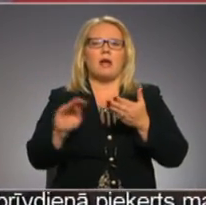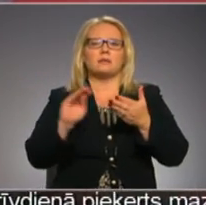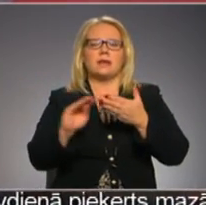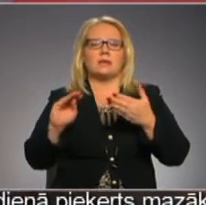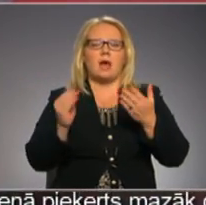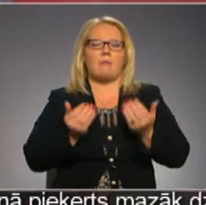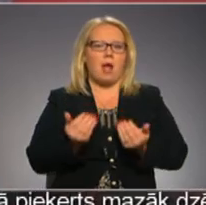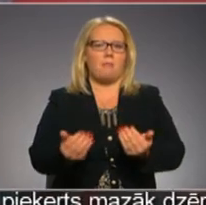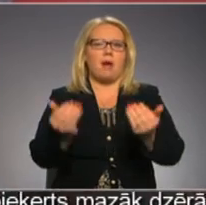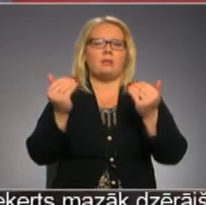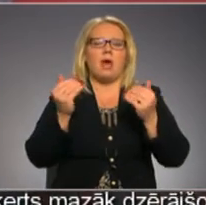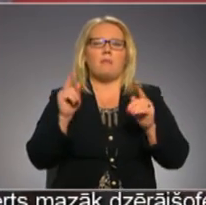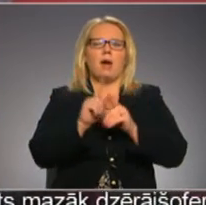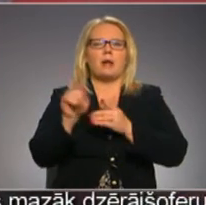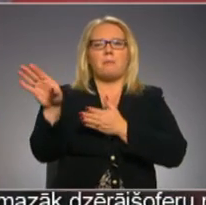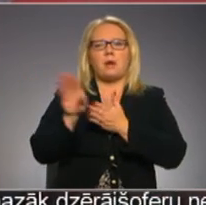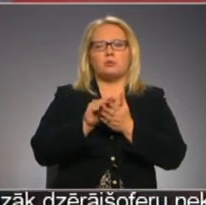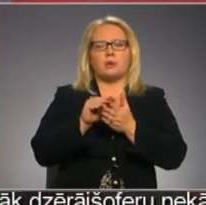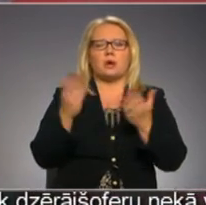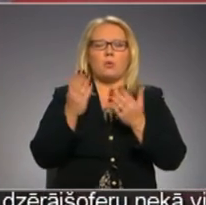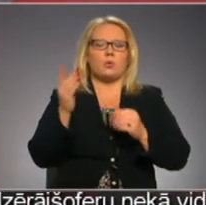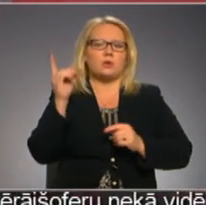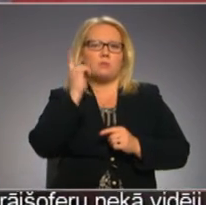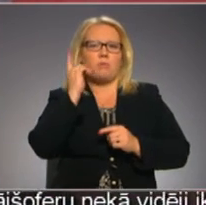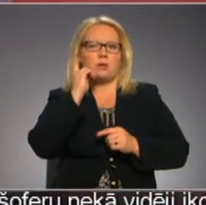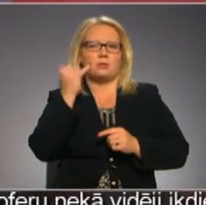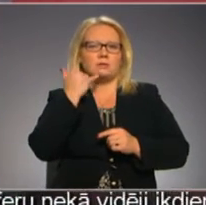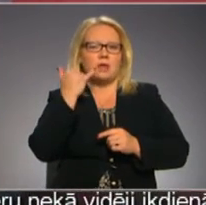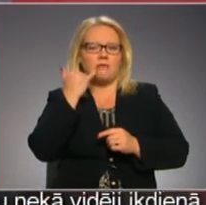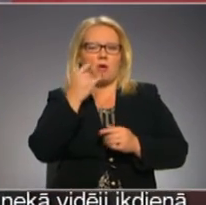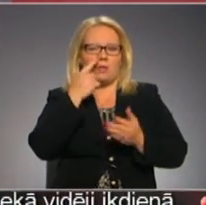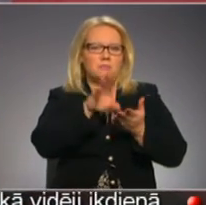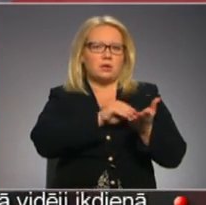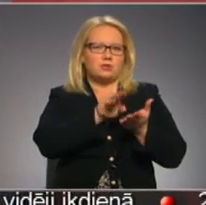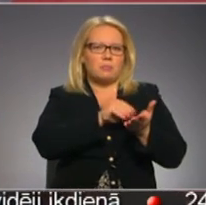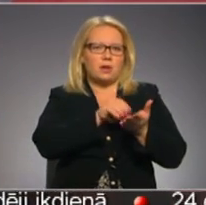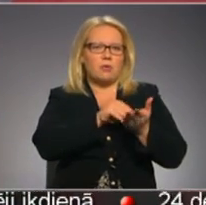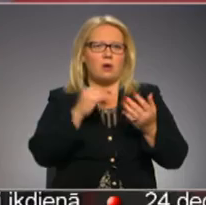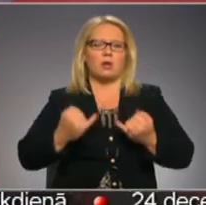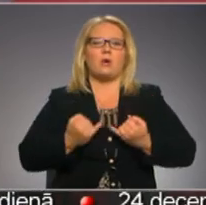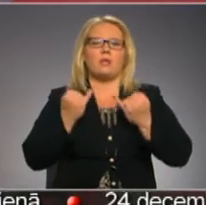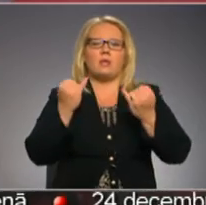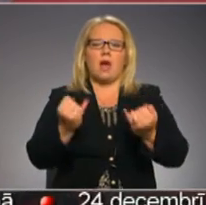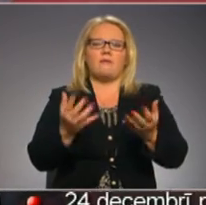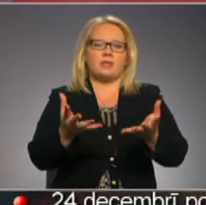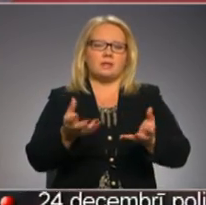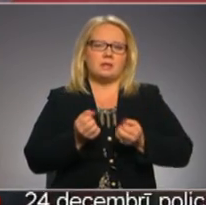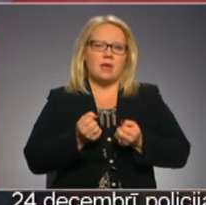Nu, kāds pašpiko arī savos mobilajos telefonos, ja dāvanas saņemot,